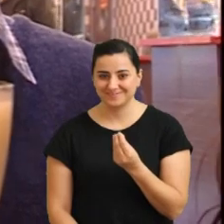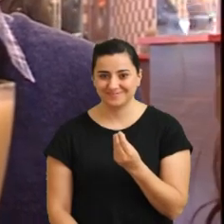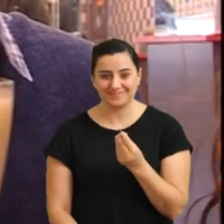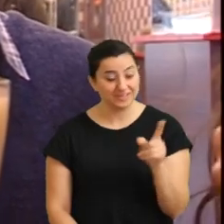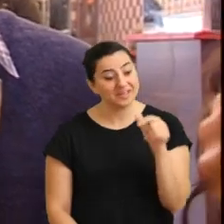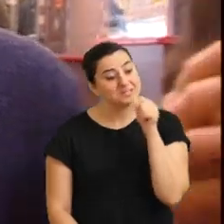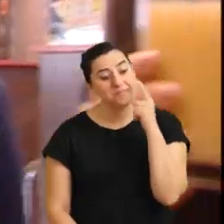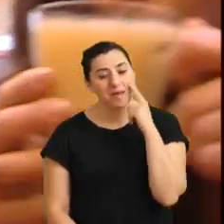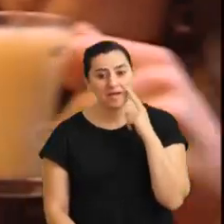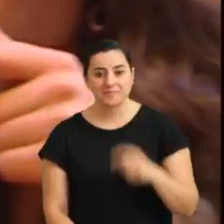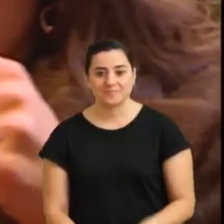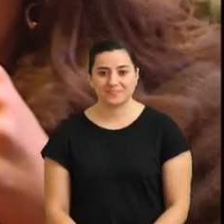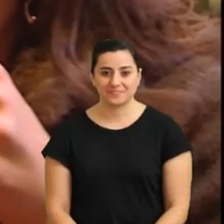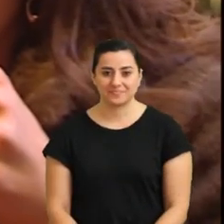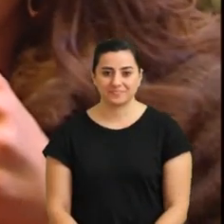dayanamam. İç.